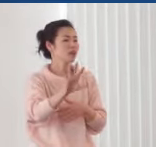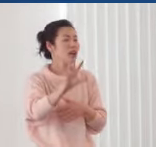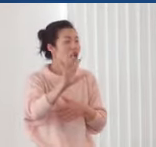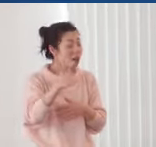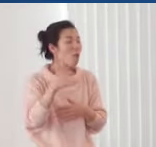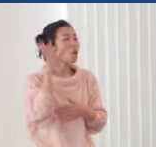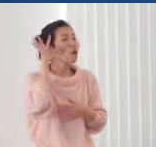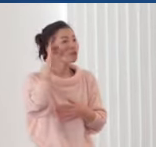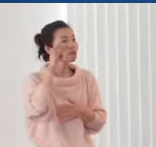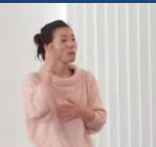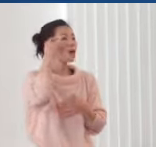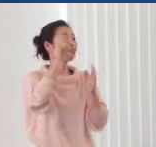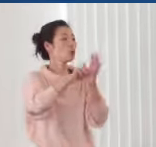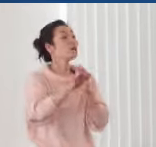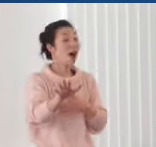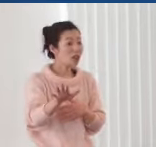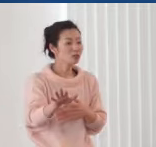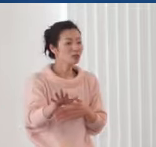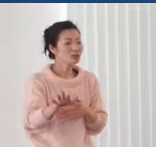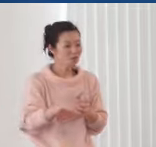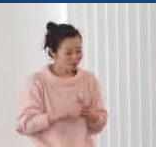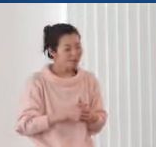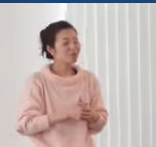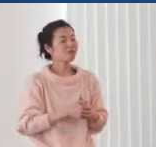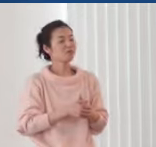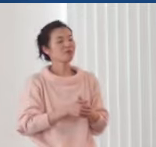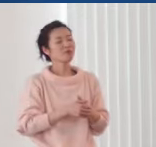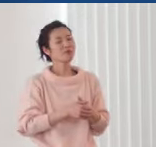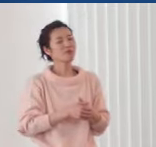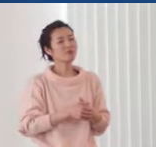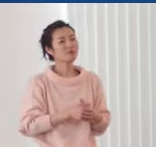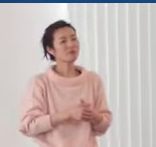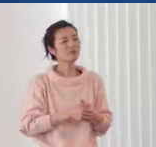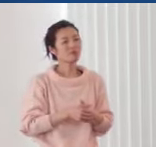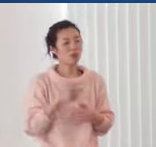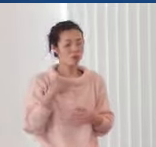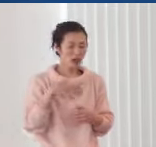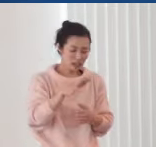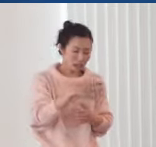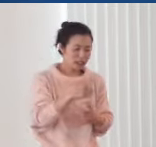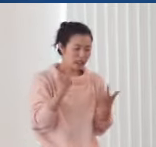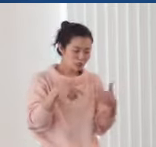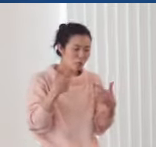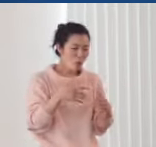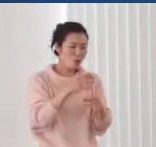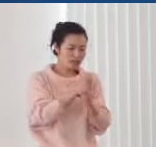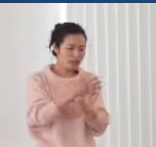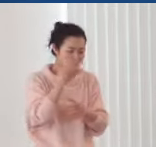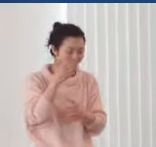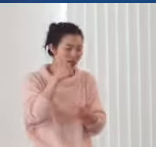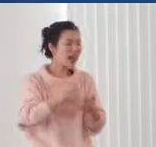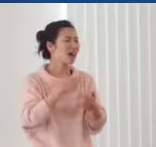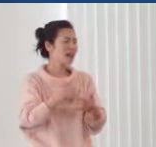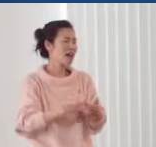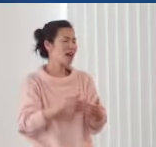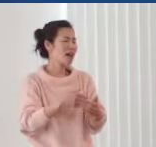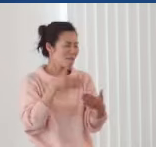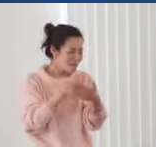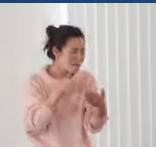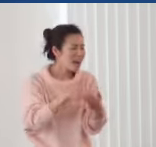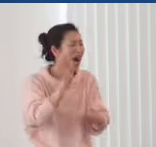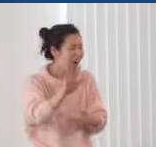の時に終わったのは神の時だったなということを私たちは経験し続けていくと思うん